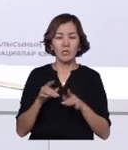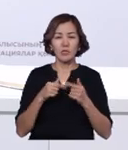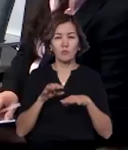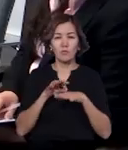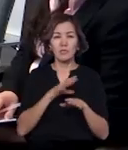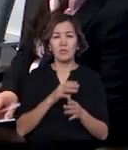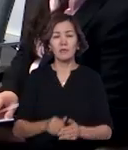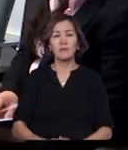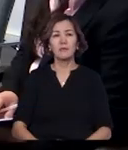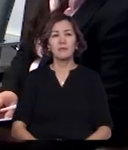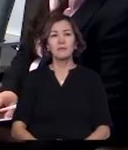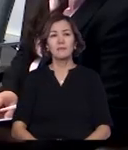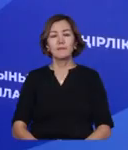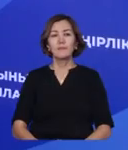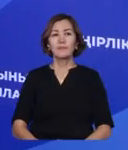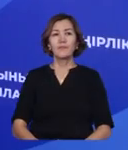іс-шарасы ұйымдастырылды.